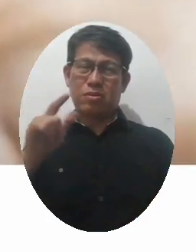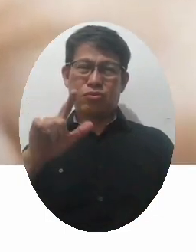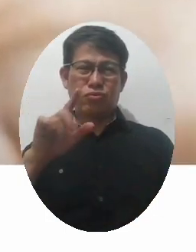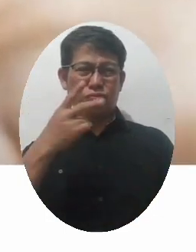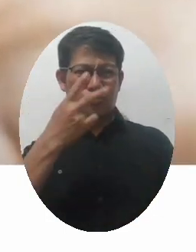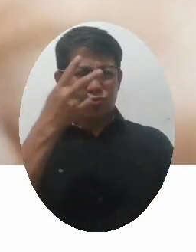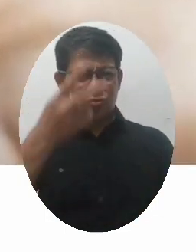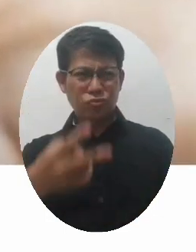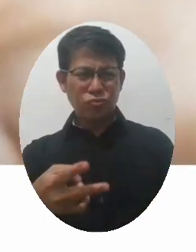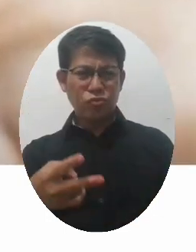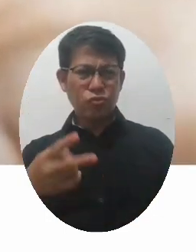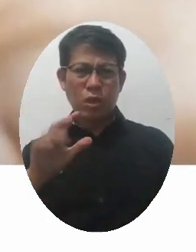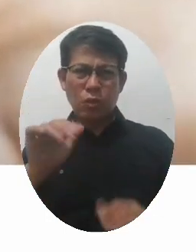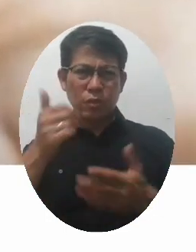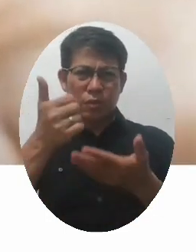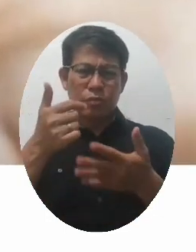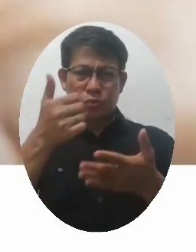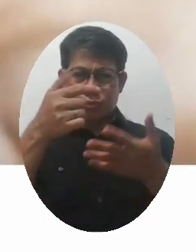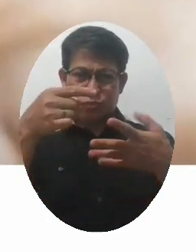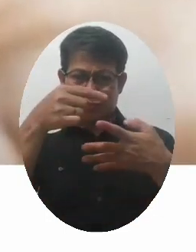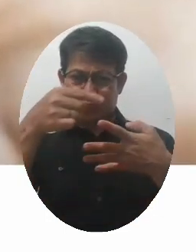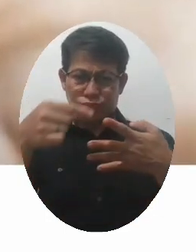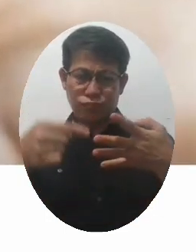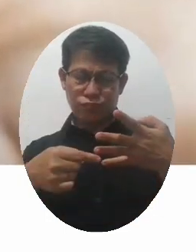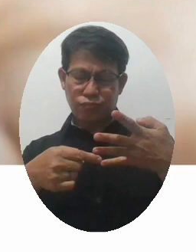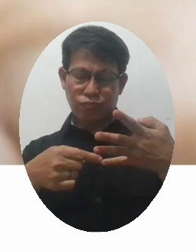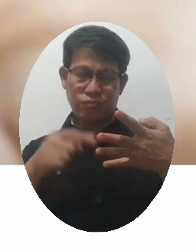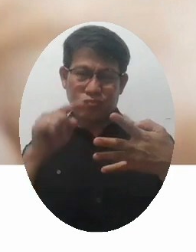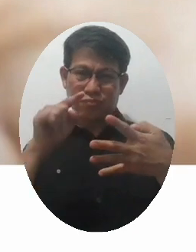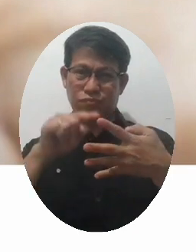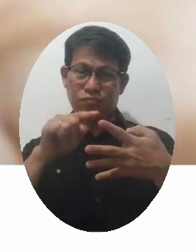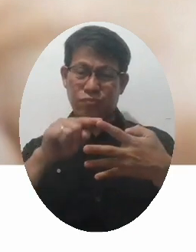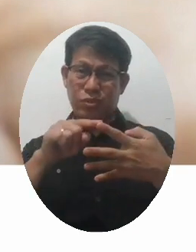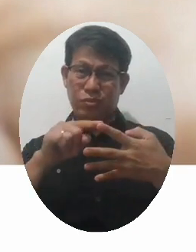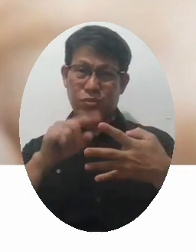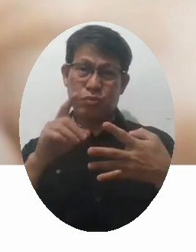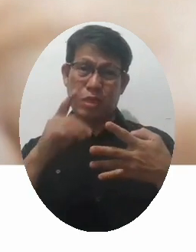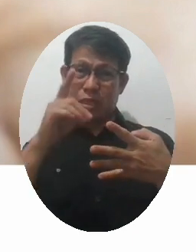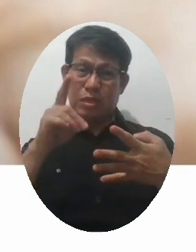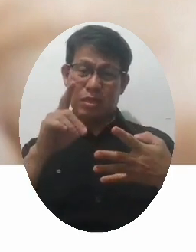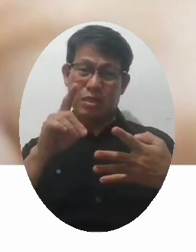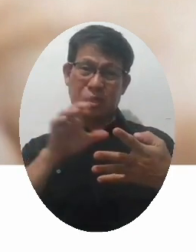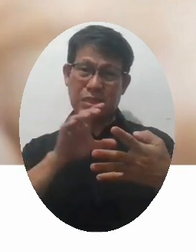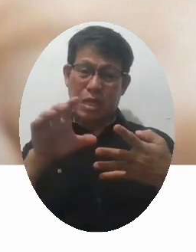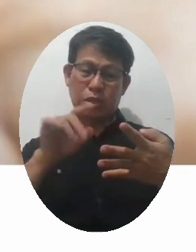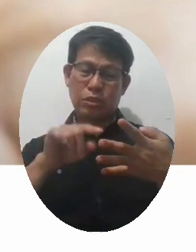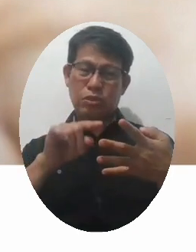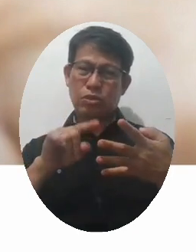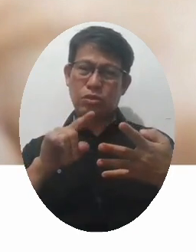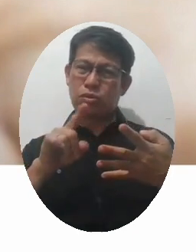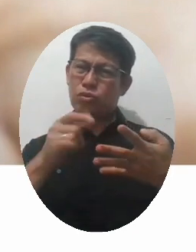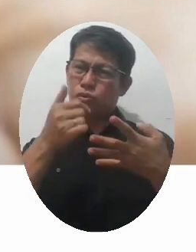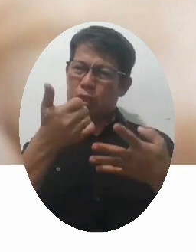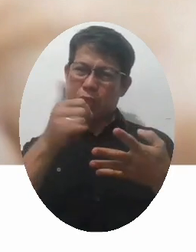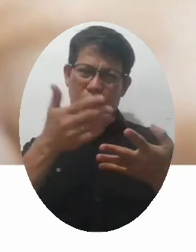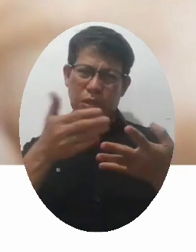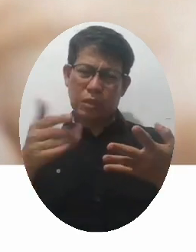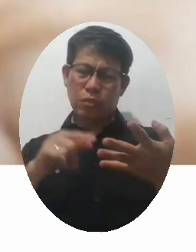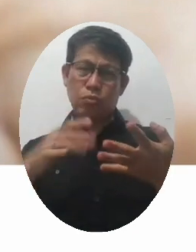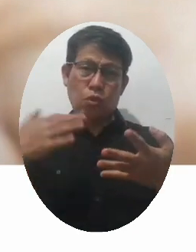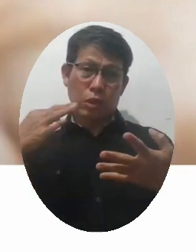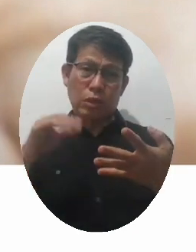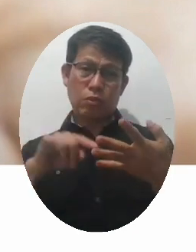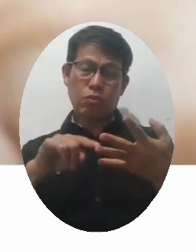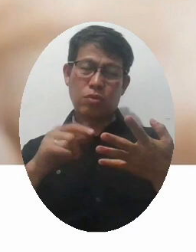www.kapwako.org. Mag-navigate on how you can help at piliin ang angkop na tulong, kung ito'y donate cash, donate